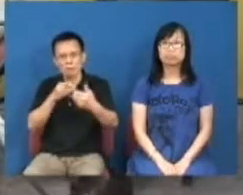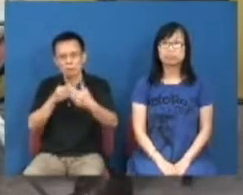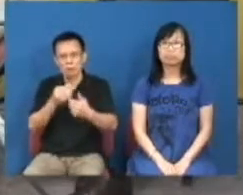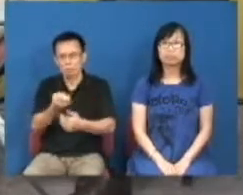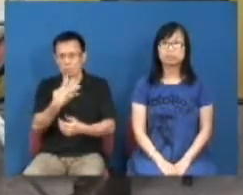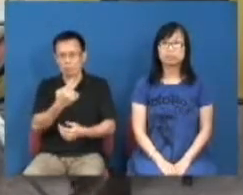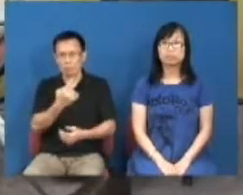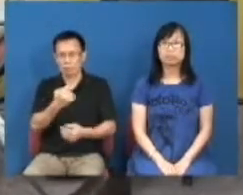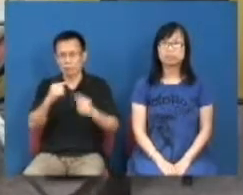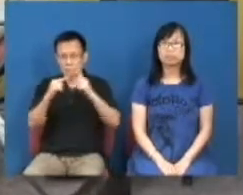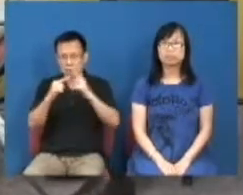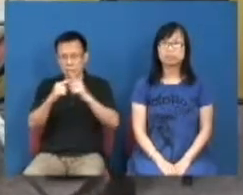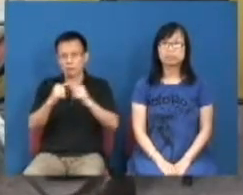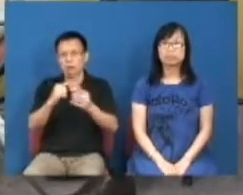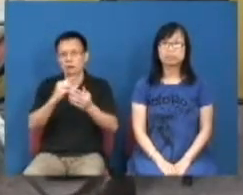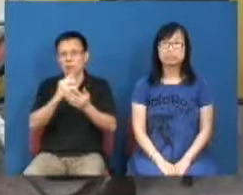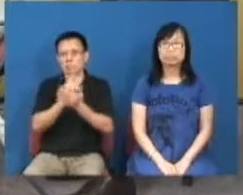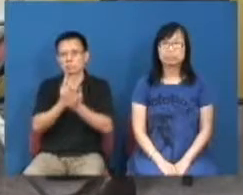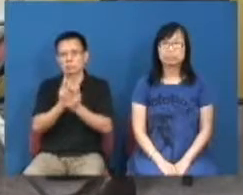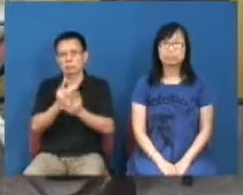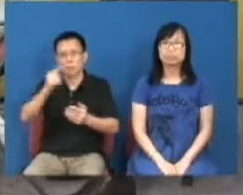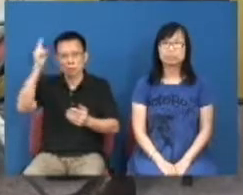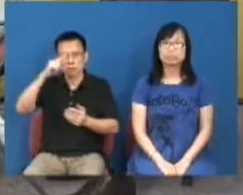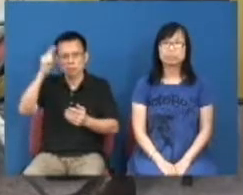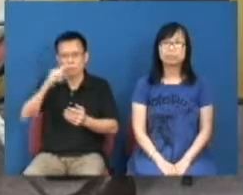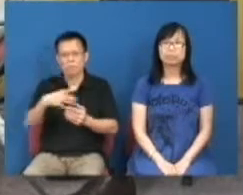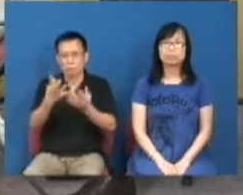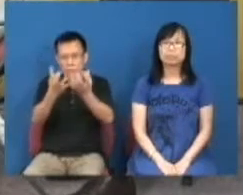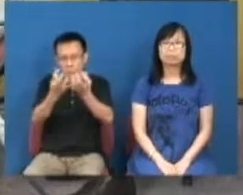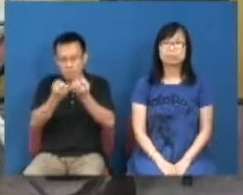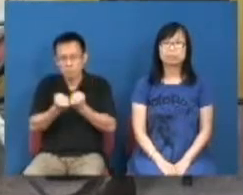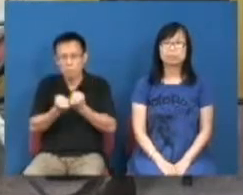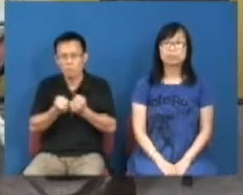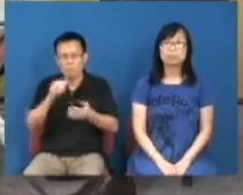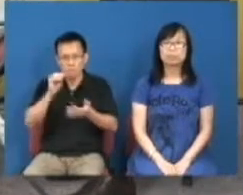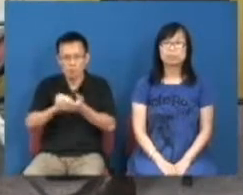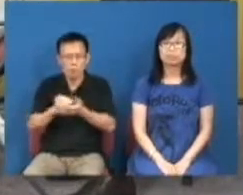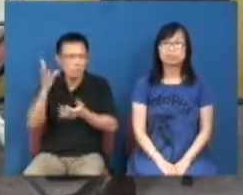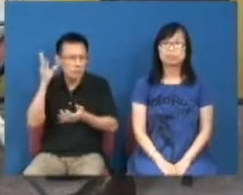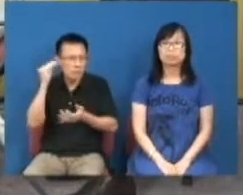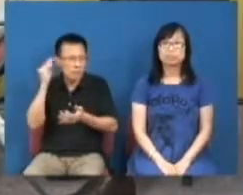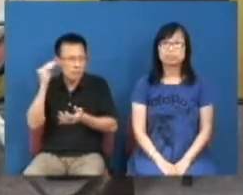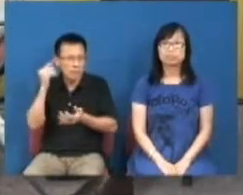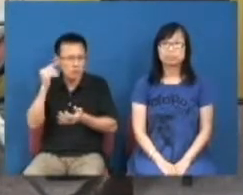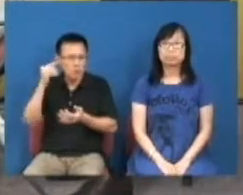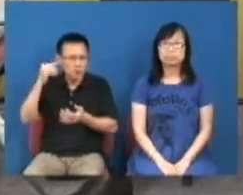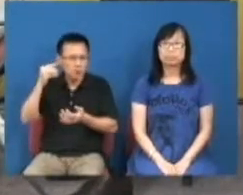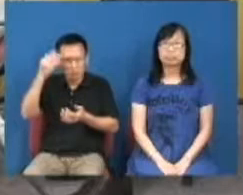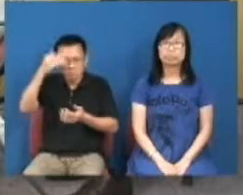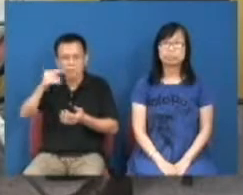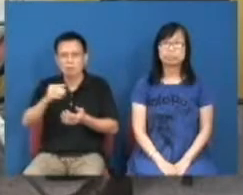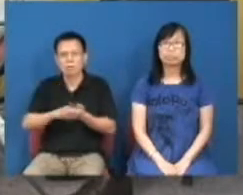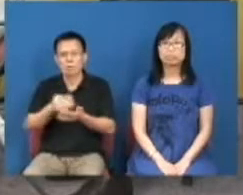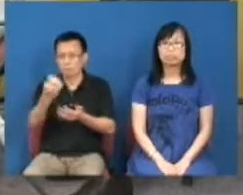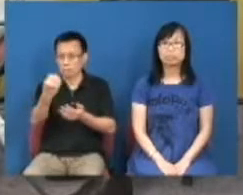人嚇，係咪樣樣都事事都可以接受，聽得入耳啫嘛？係咪？有陣時候你會覺得提